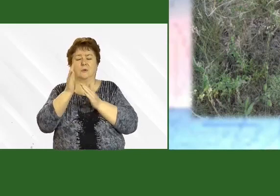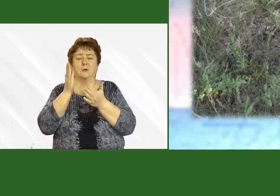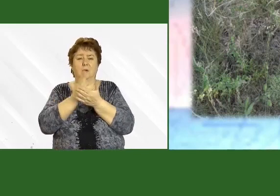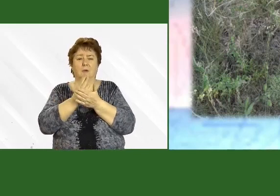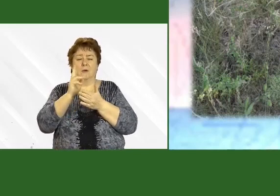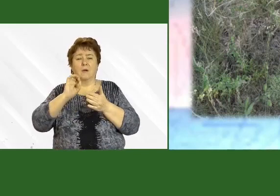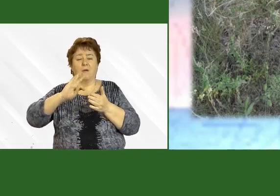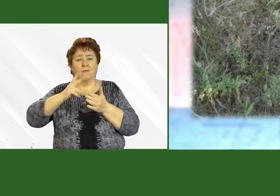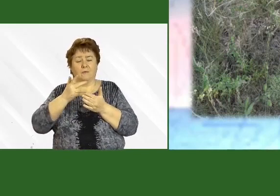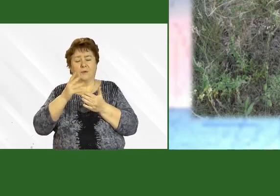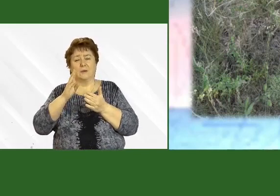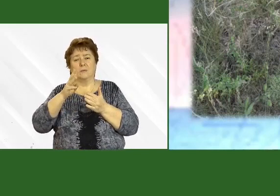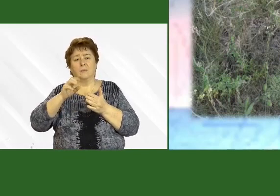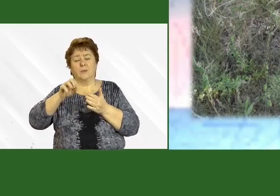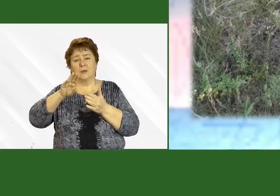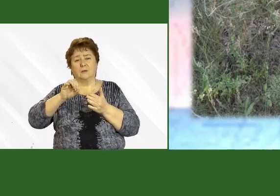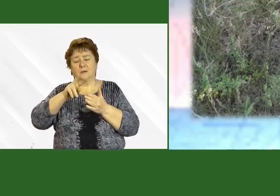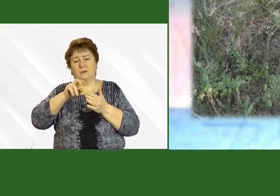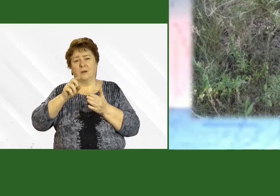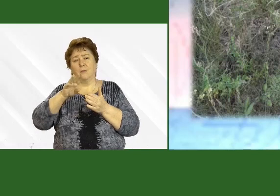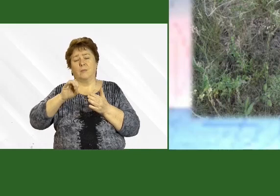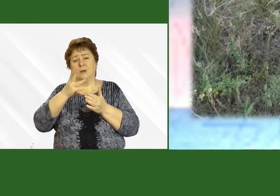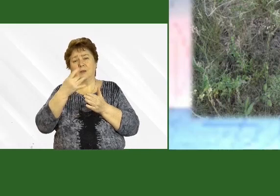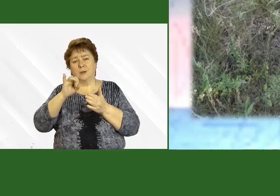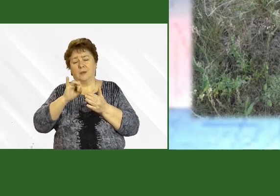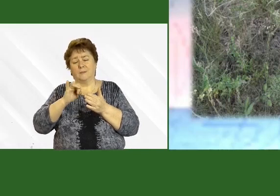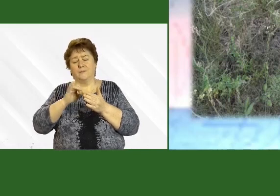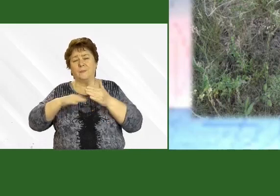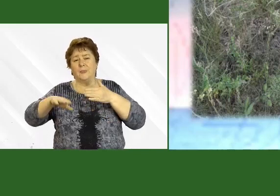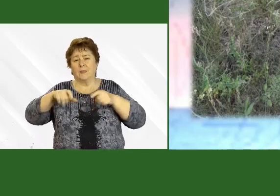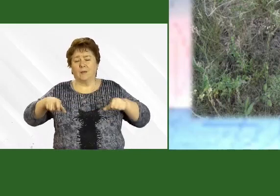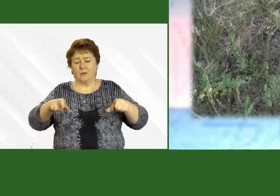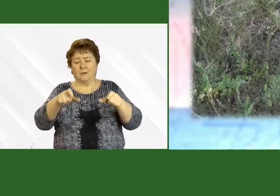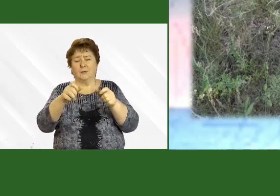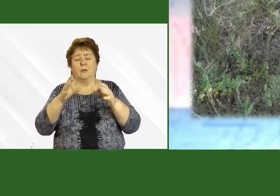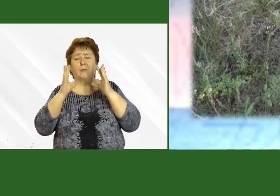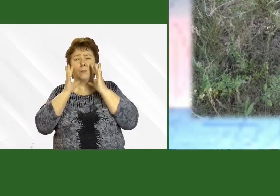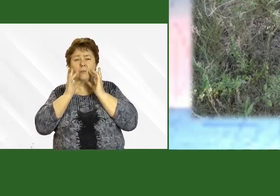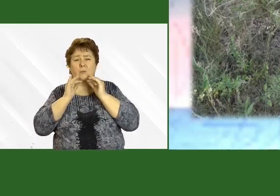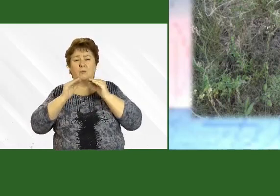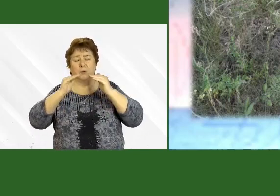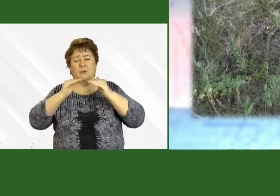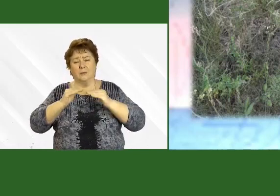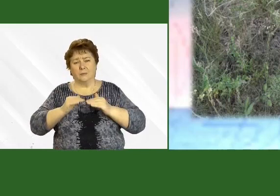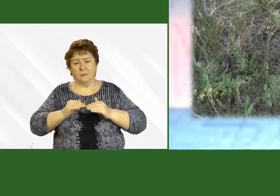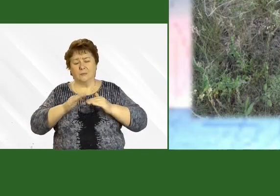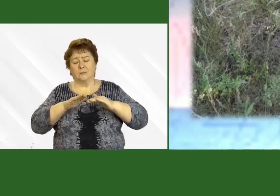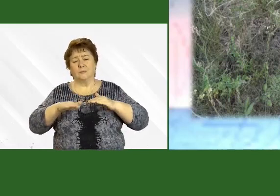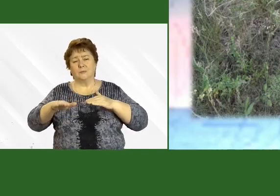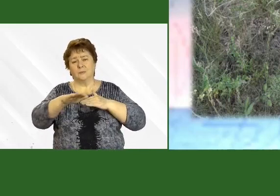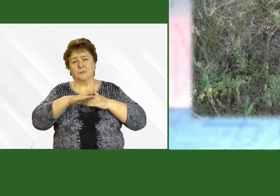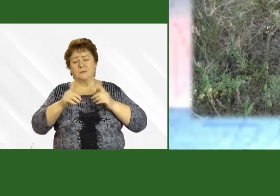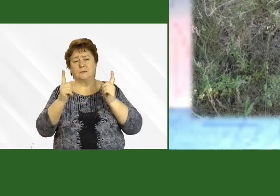ковыля мятлик а порея в долинах рек и на увлажненных пониженных участках